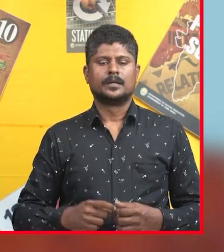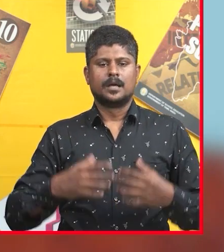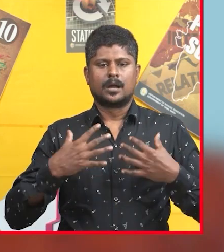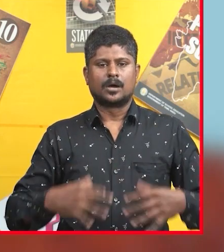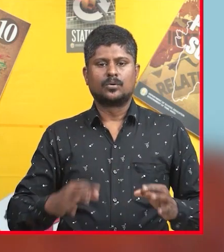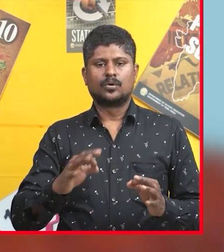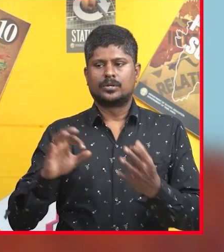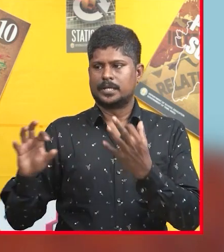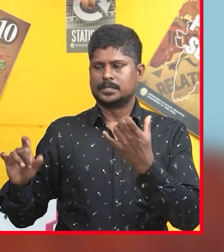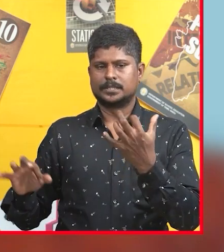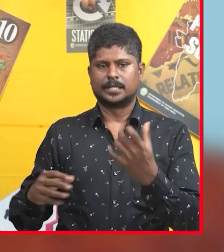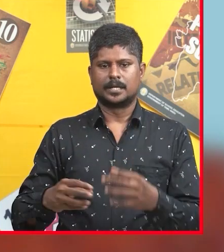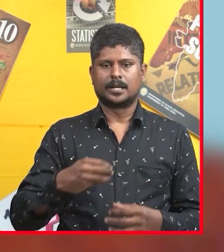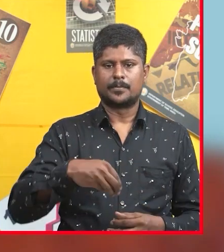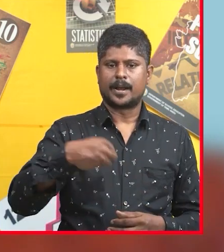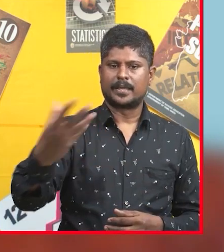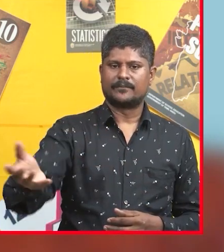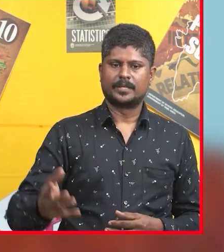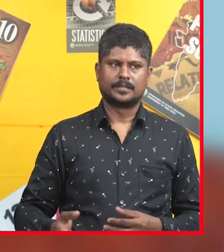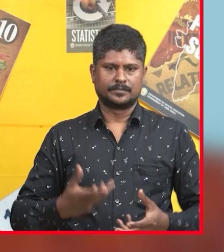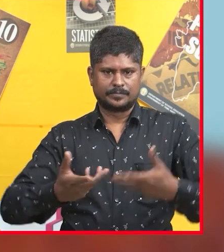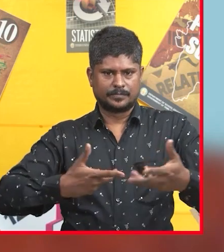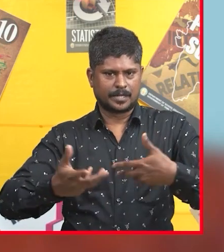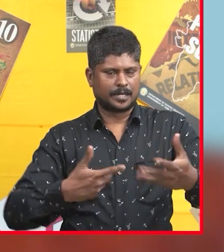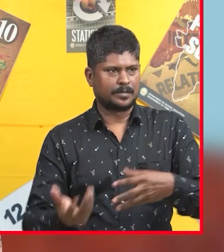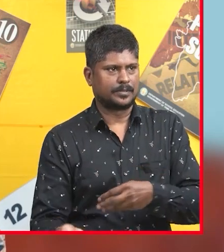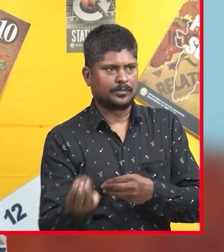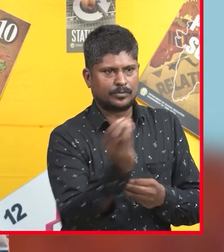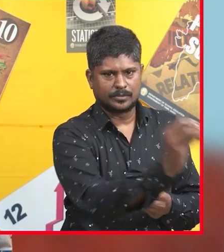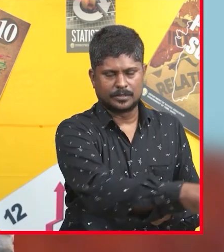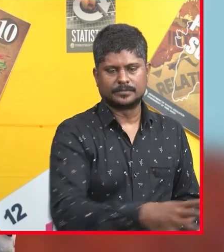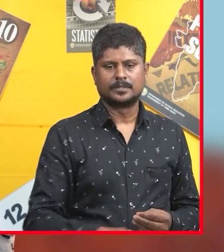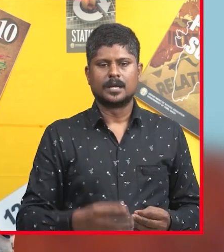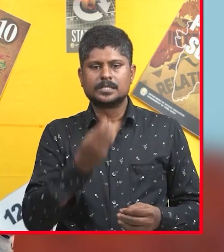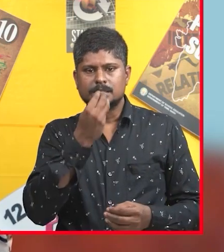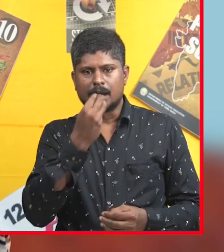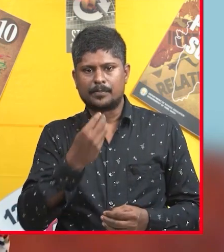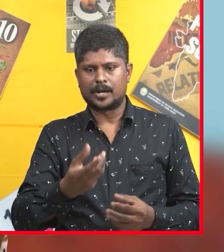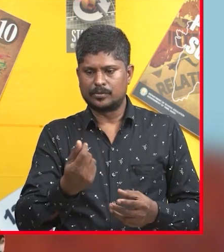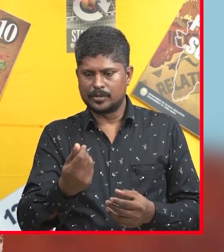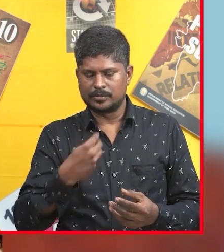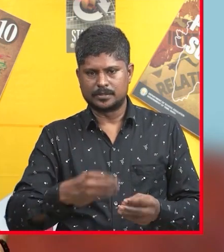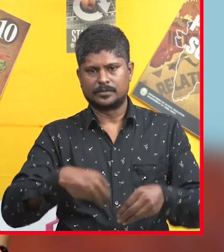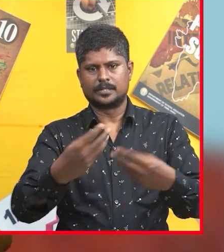அப்படிங்கிற ஒரு இசைக்கருவிய பணையம் வைத்து அதன் மூலமாக கிடைக்கக்கூடிய உணவுப் பொருட்களை வைத்து